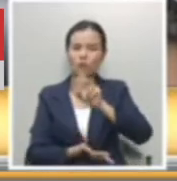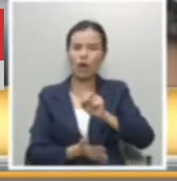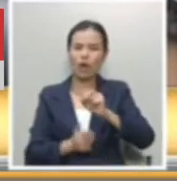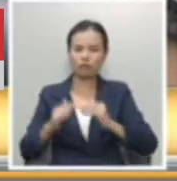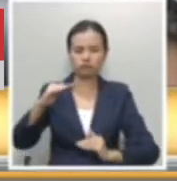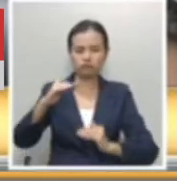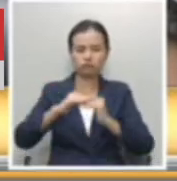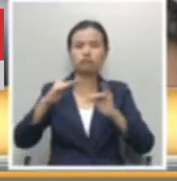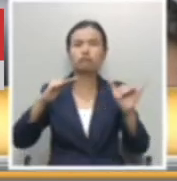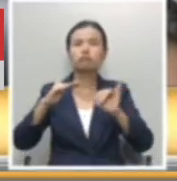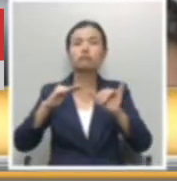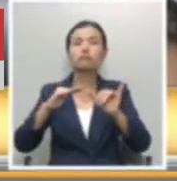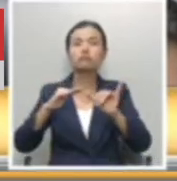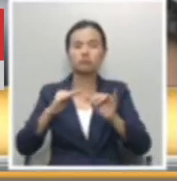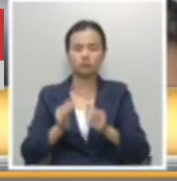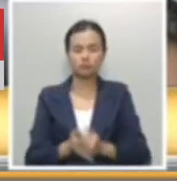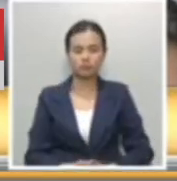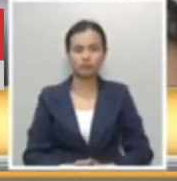ท